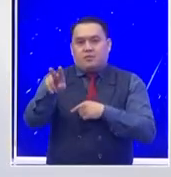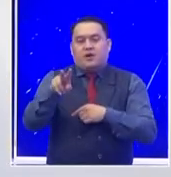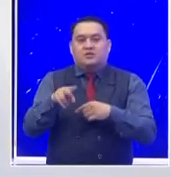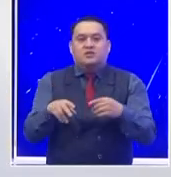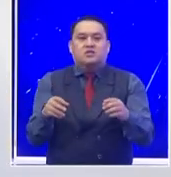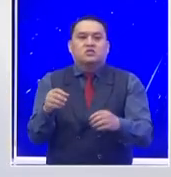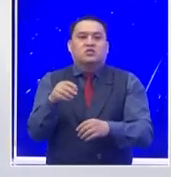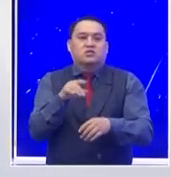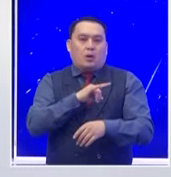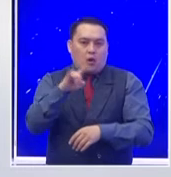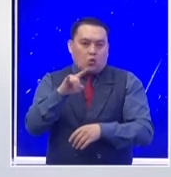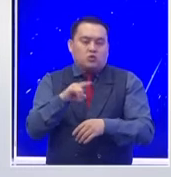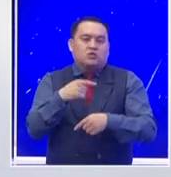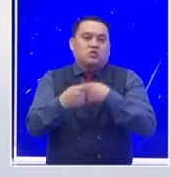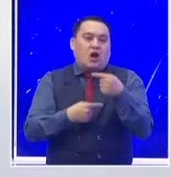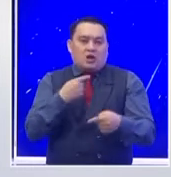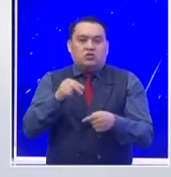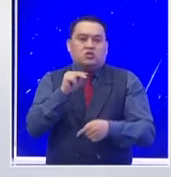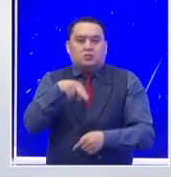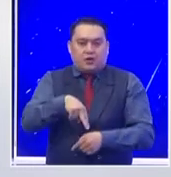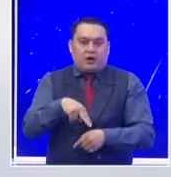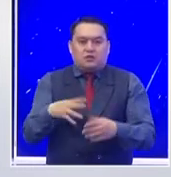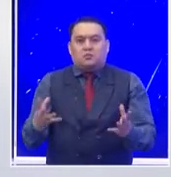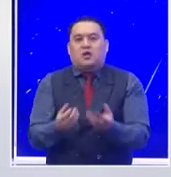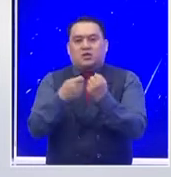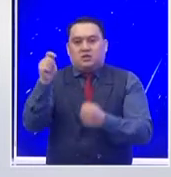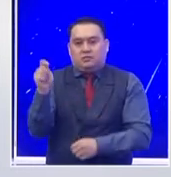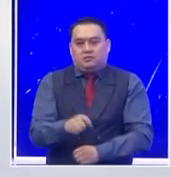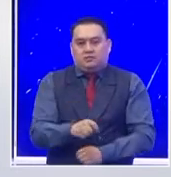через несколько минут на место чп прибыли спасатели